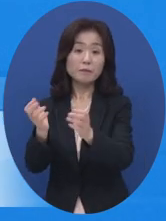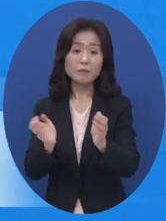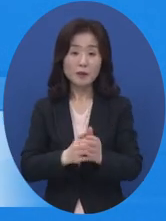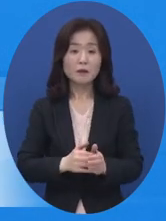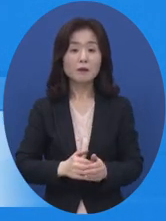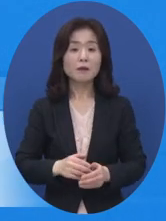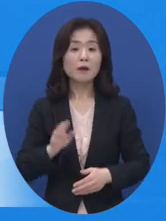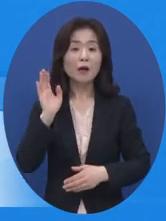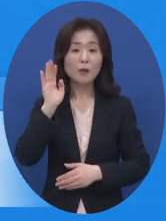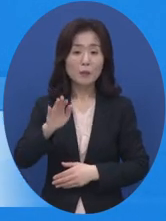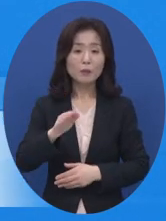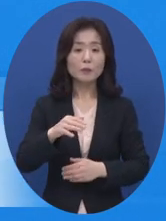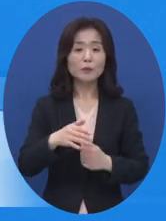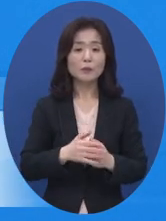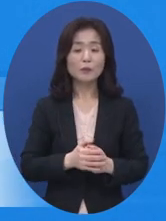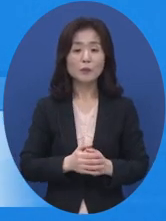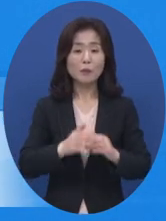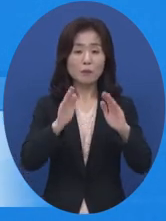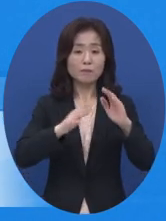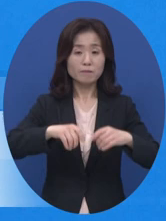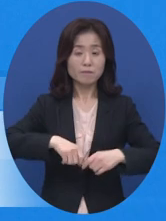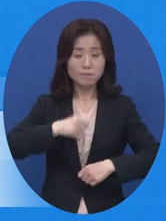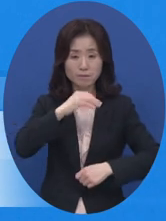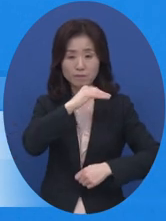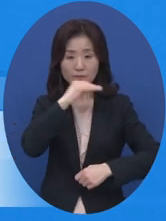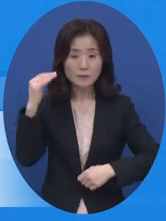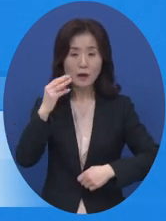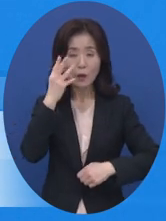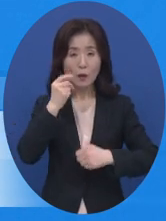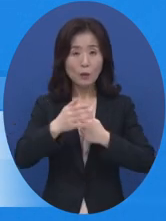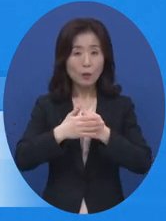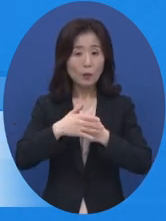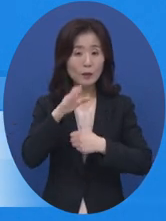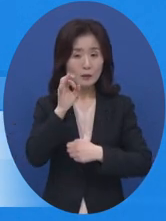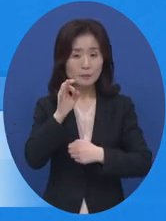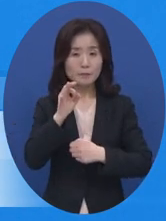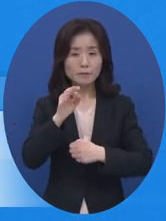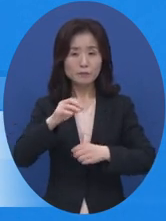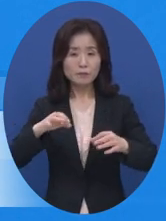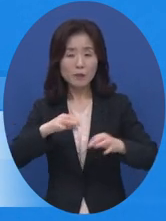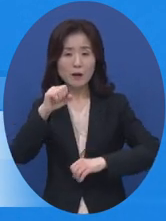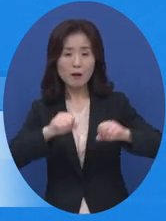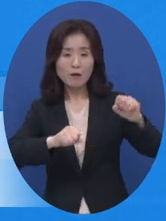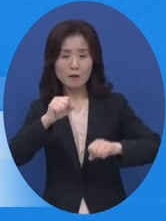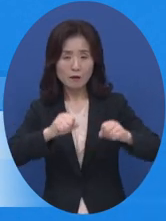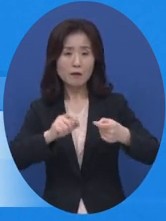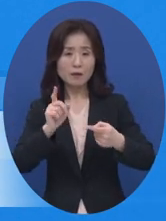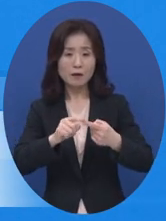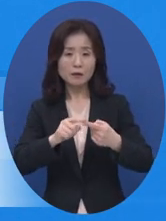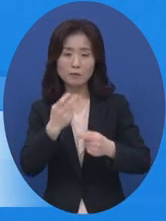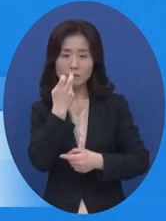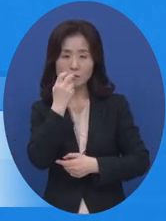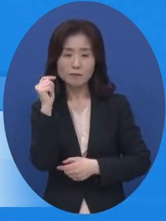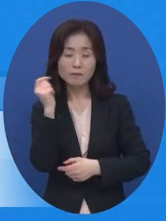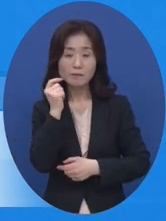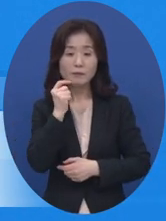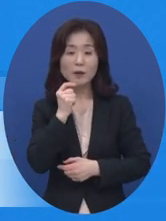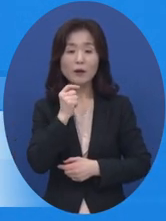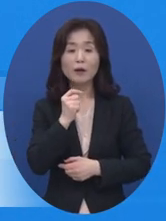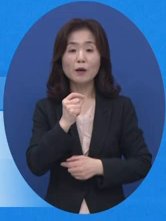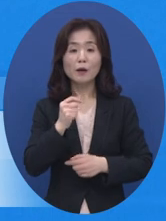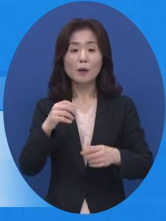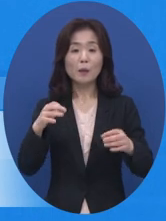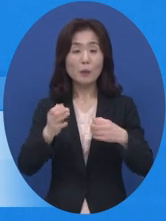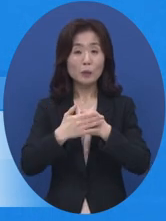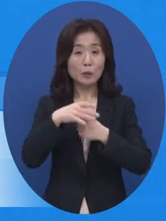기치로 유가보조금 부정수급 행위에 대한 수사를 보호 강화해 보조금이 리가 척결 될 수 있도록